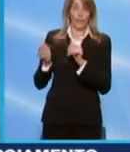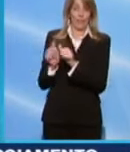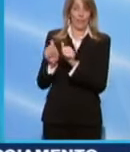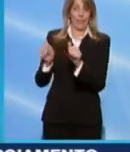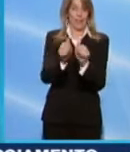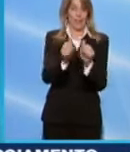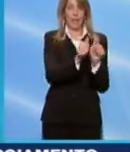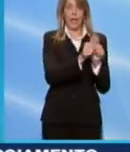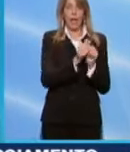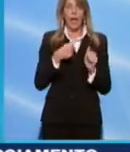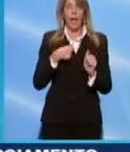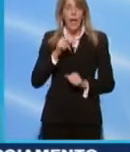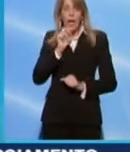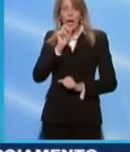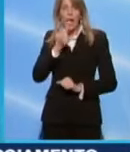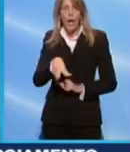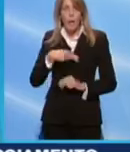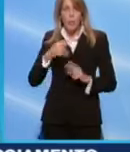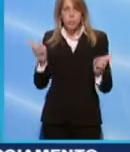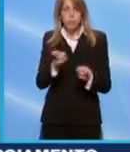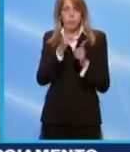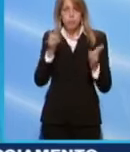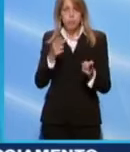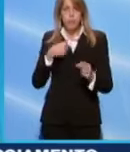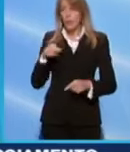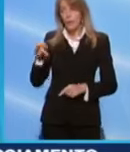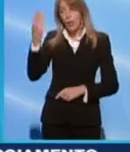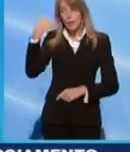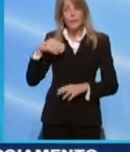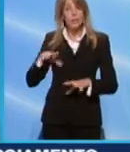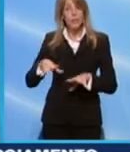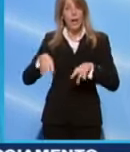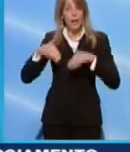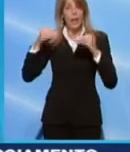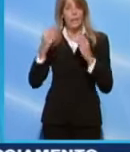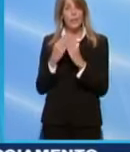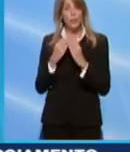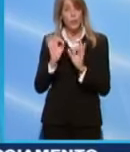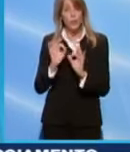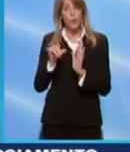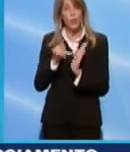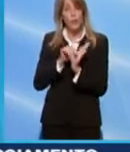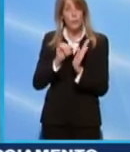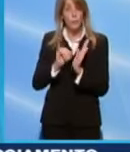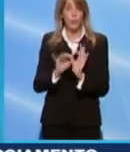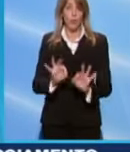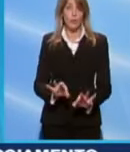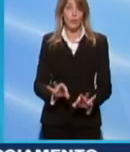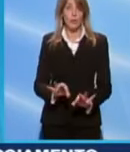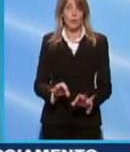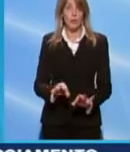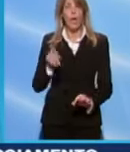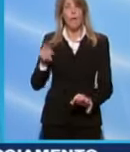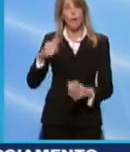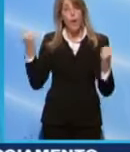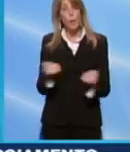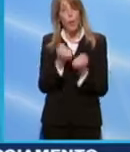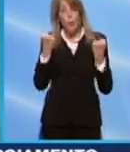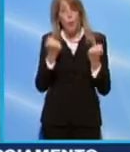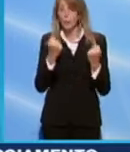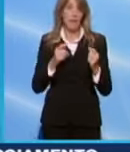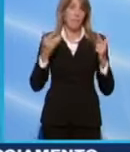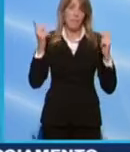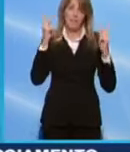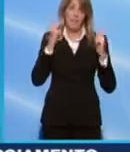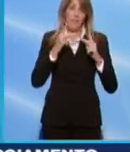la missione per cui avevate studiato Immuni. Ed è talmente inefficace che l'avete promossa,